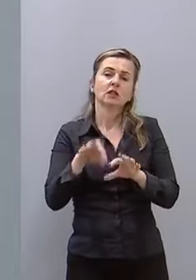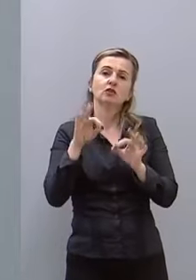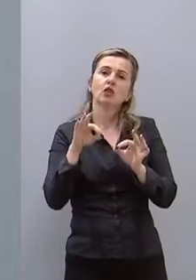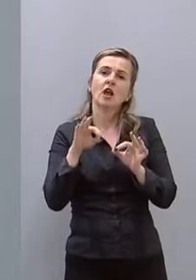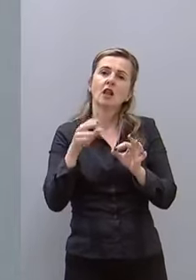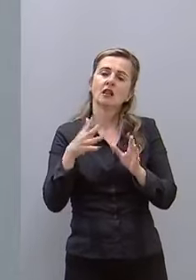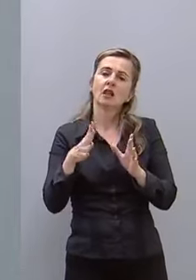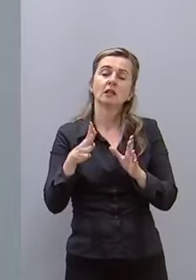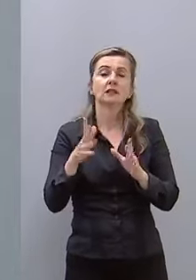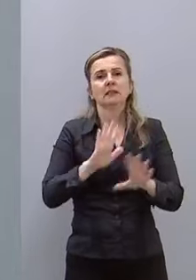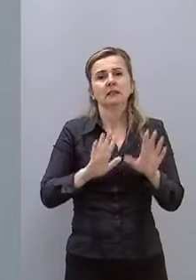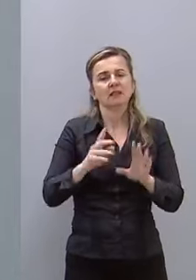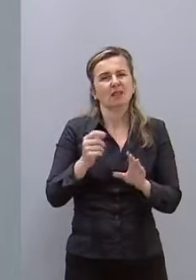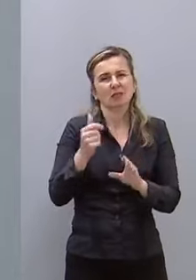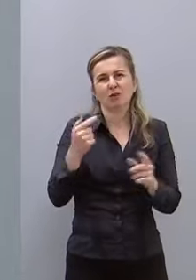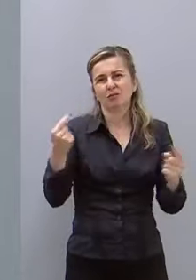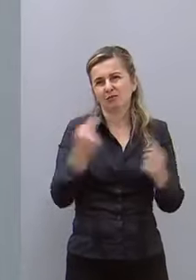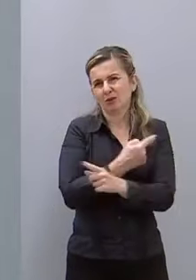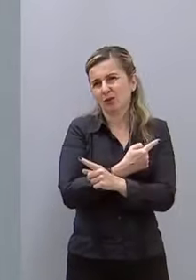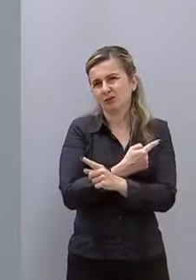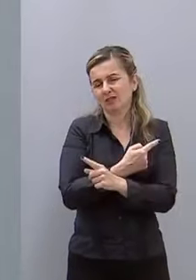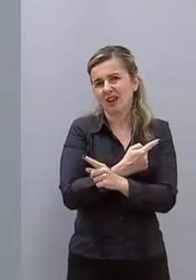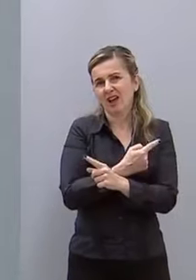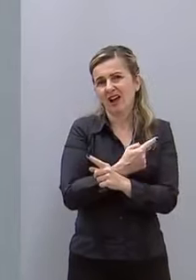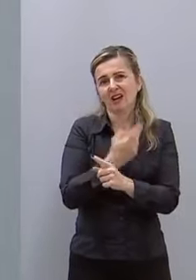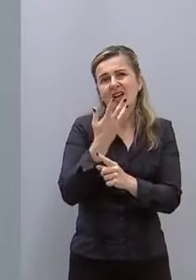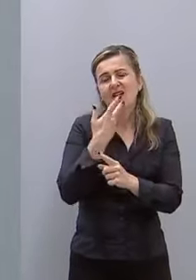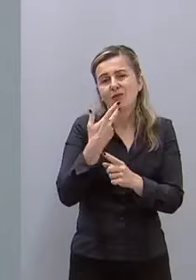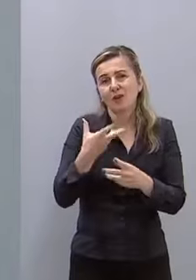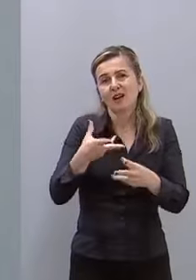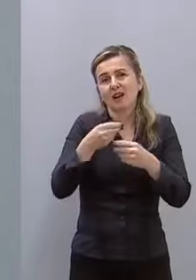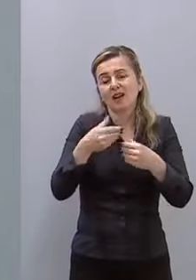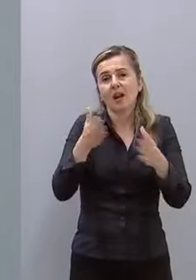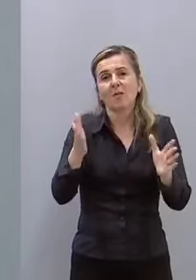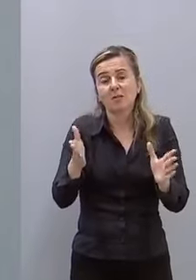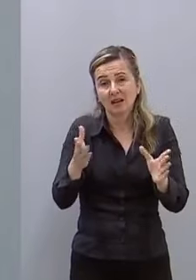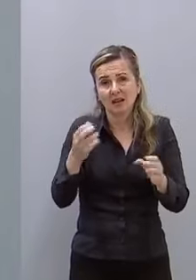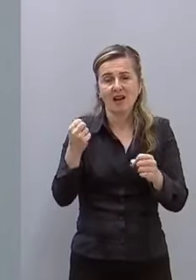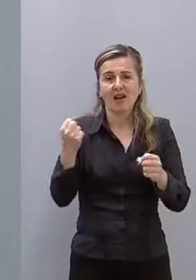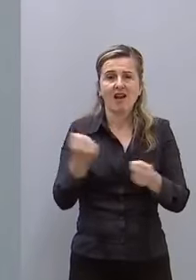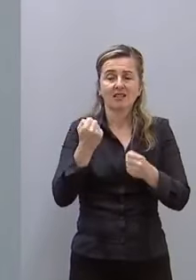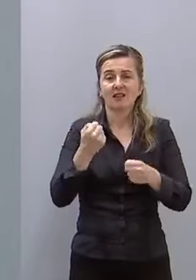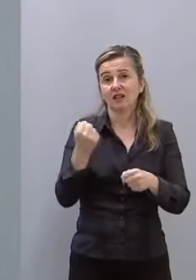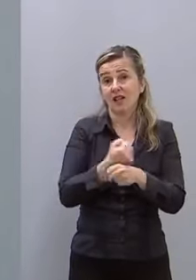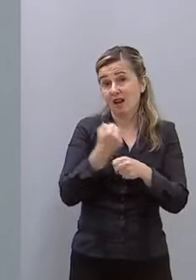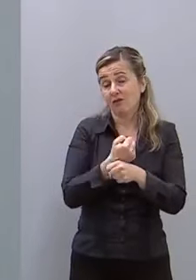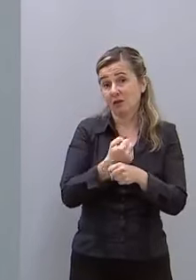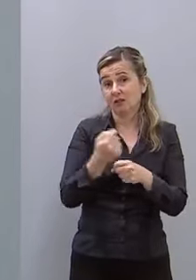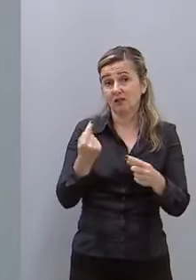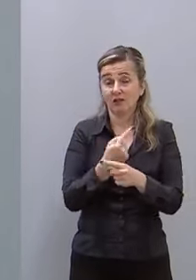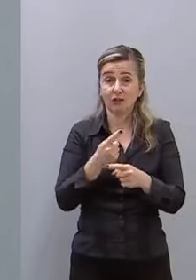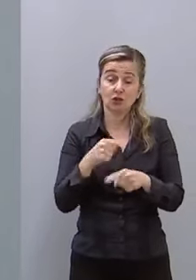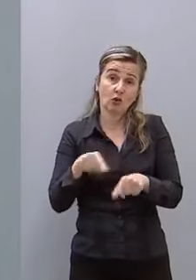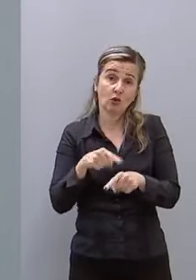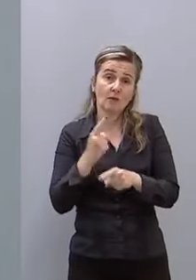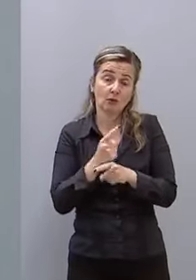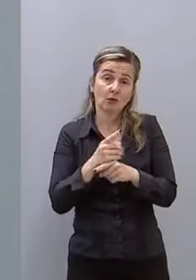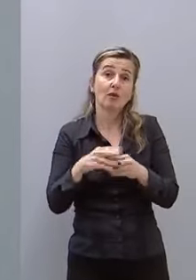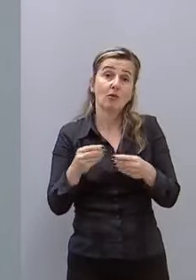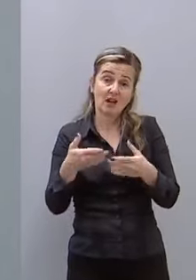ci sembrano un po contraria nel voler far partire partire le attività lavorative che invece abbiamo bisogno di farle partire in sicurezza